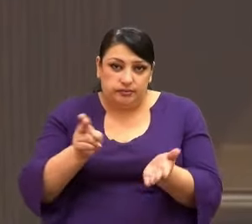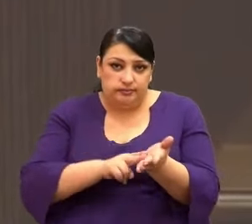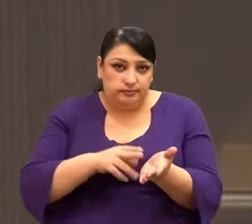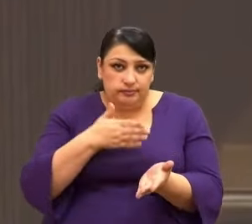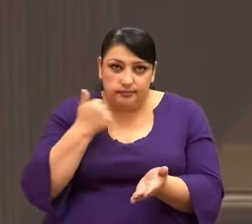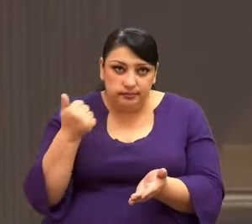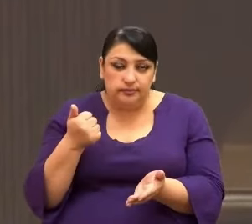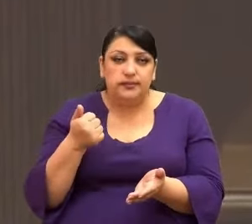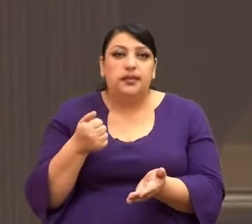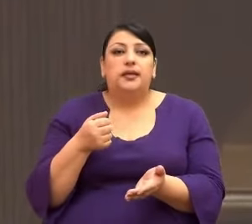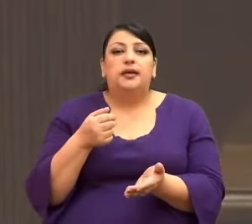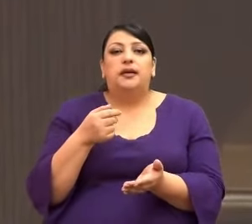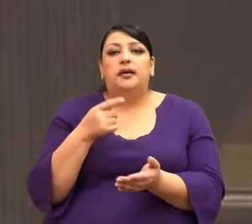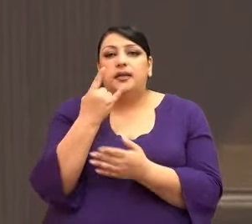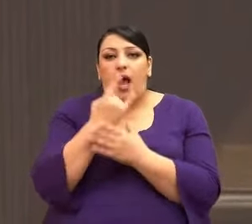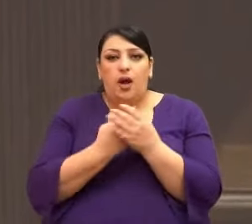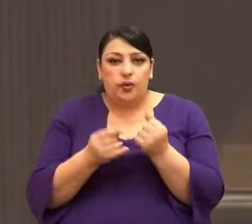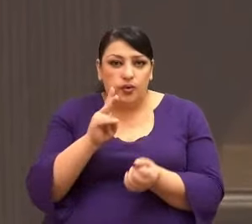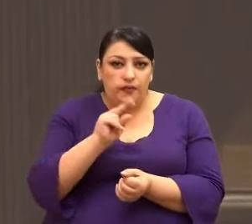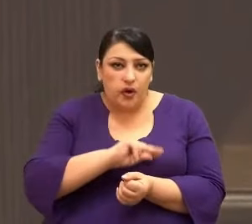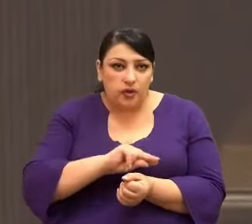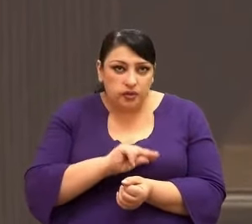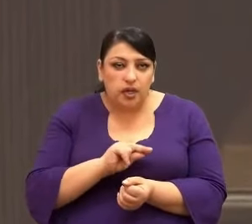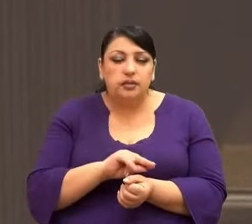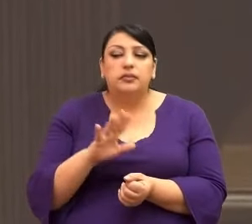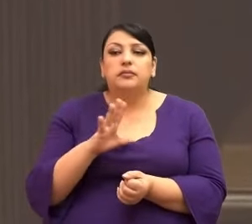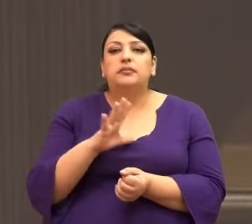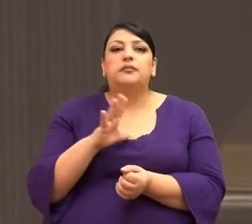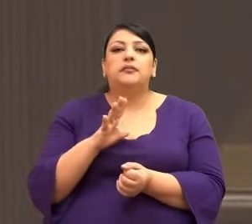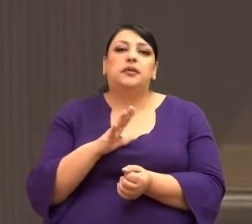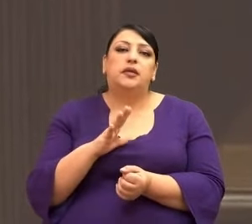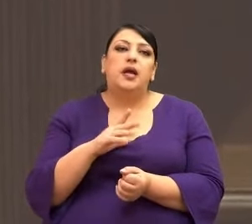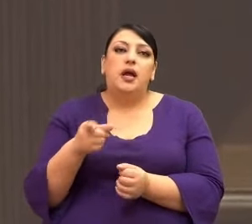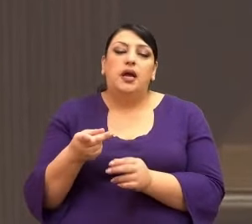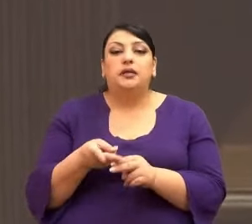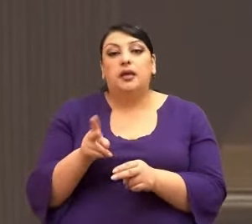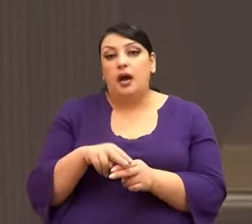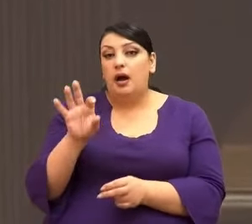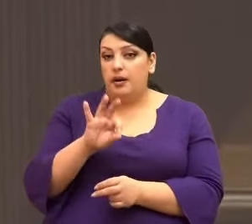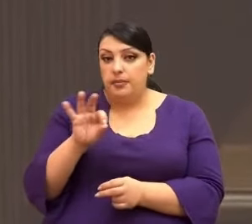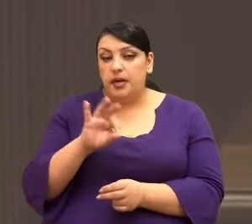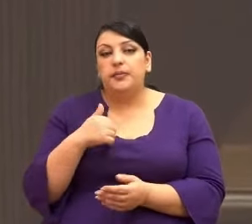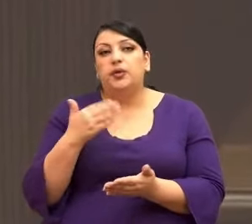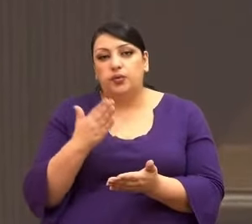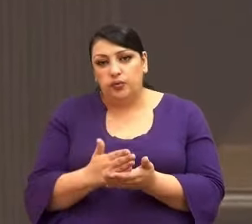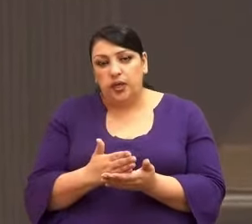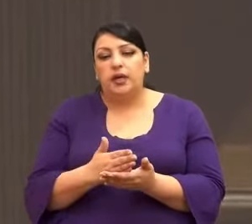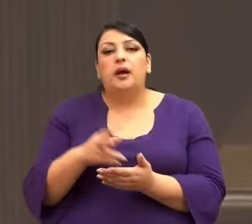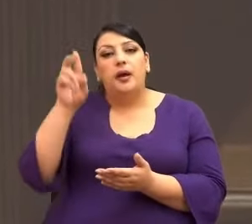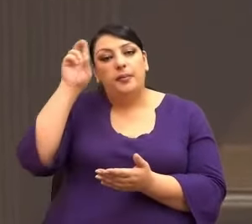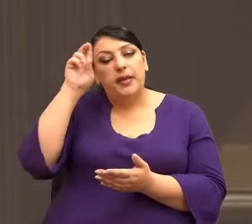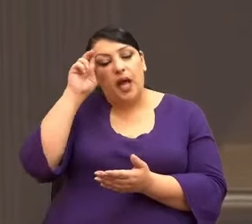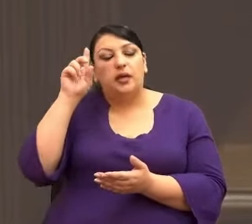ստվերում աշխատելու շահագրգռվածությունը կարող է, մոտիվացիան կարող է մեծանալ, բայց դրա համար մենք ունենք ինստիտուտներ, իդեմս պետական